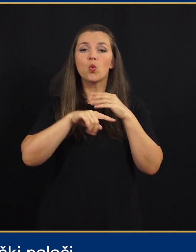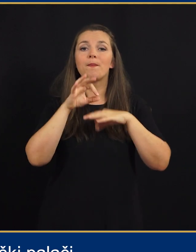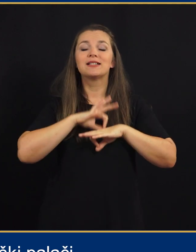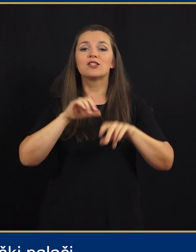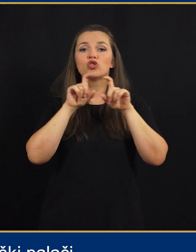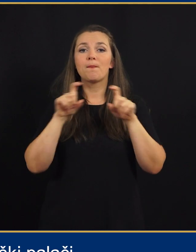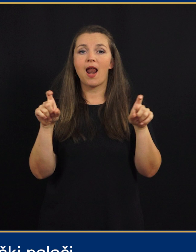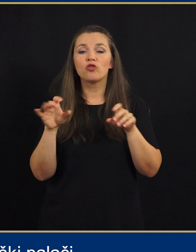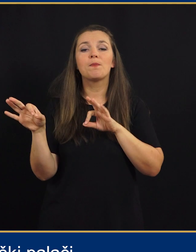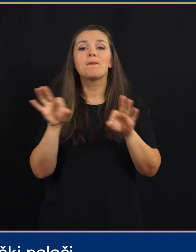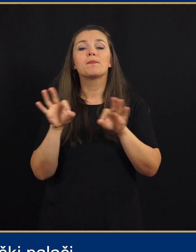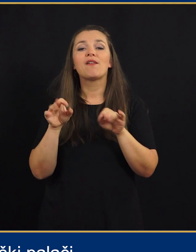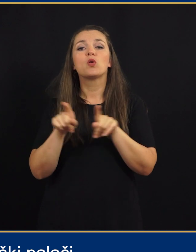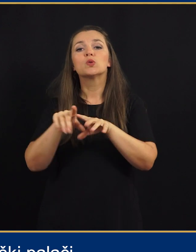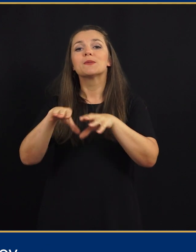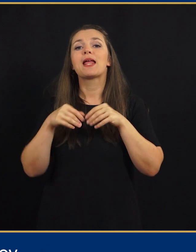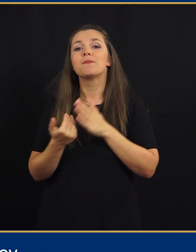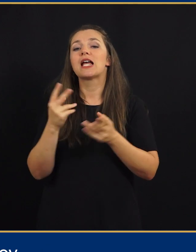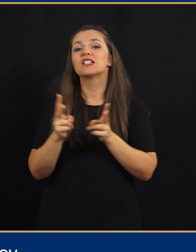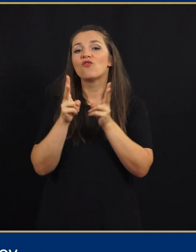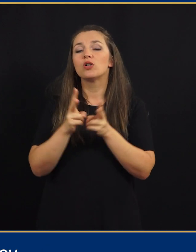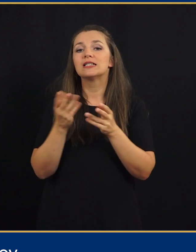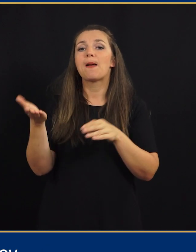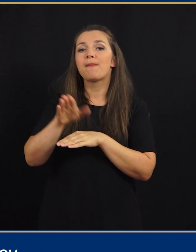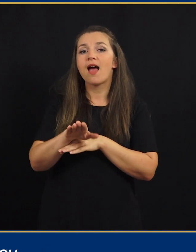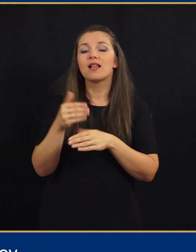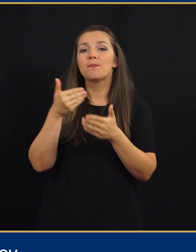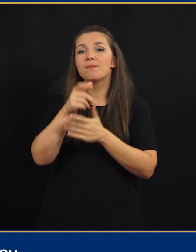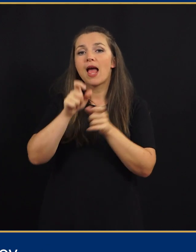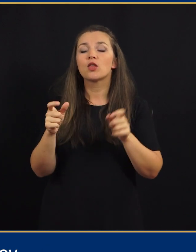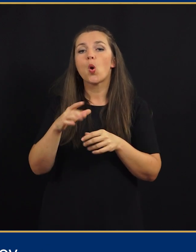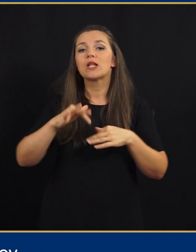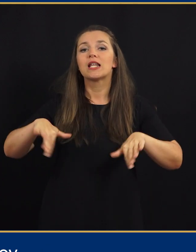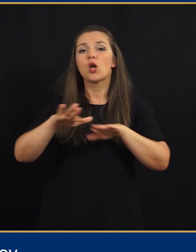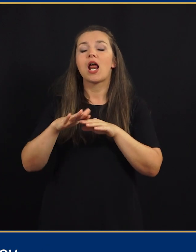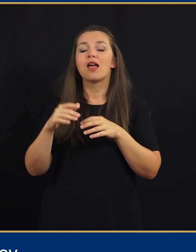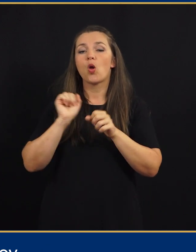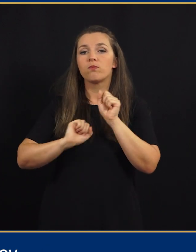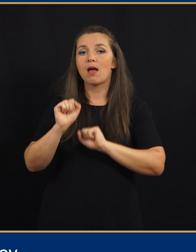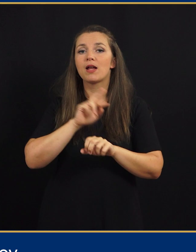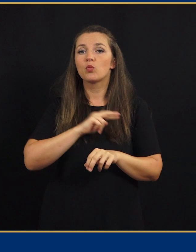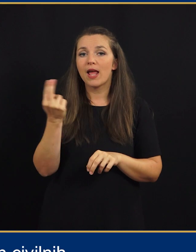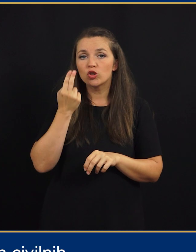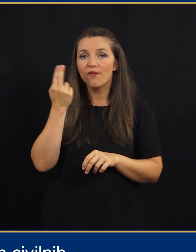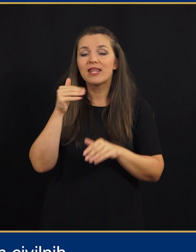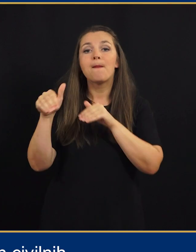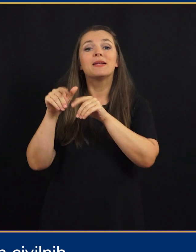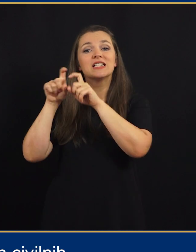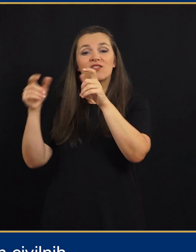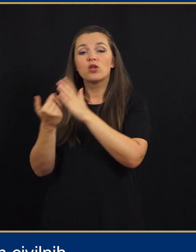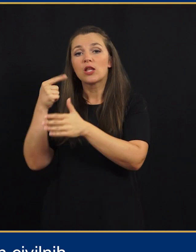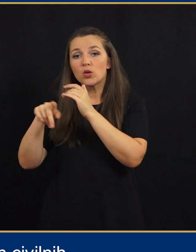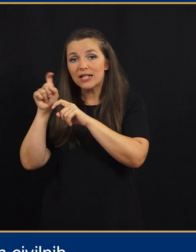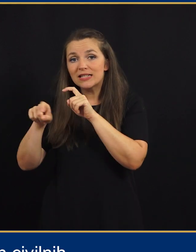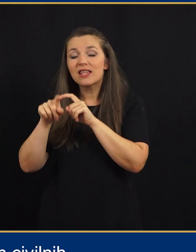predsedniški palači pa je priredila tudi sprejem za svojce padlih pripadnikov teritorialne obrambe Republike Slovenije, Ministrstva za